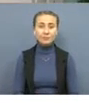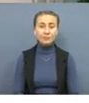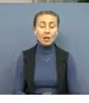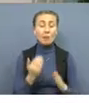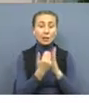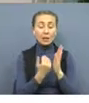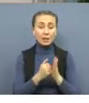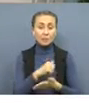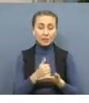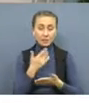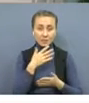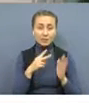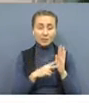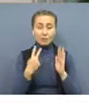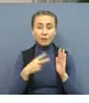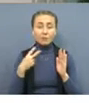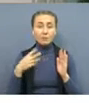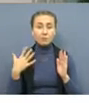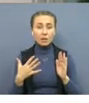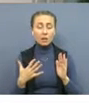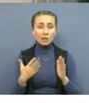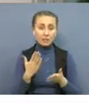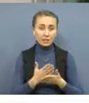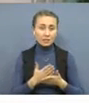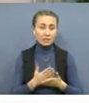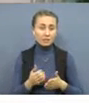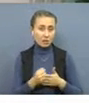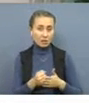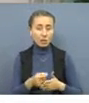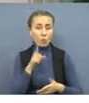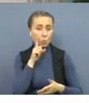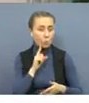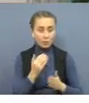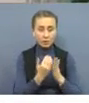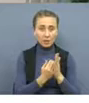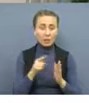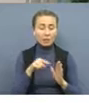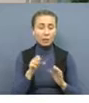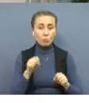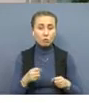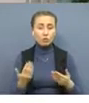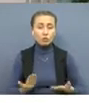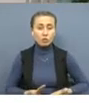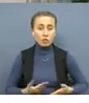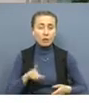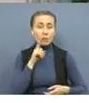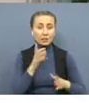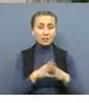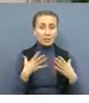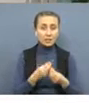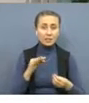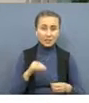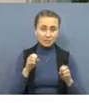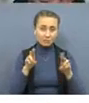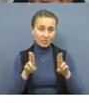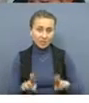Программа Ельбасы 7-20-25 является доступной и достаточно удобной программой. По ней могут получить жилье молодые семьи и